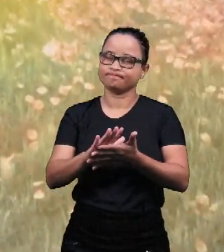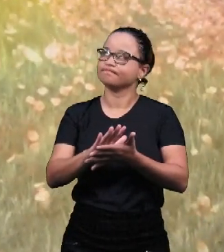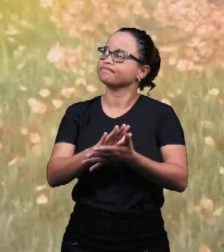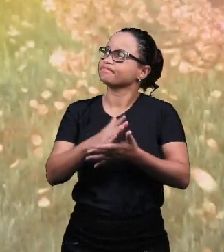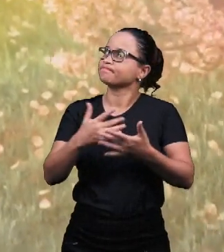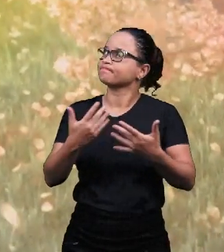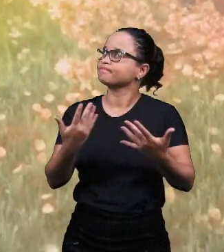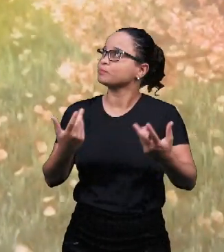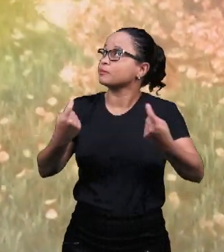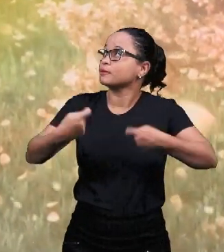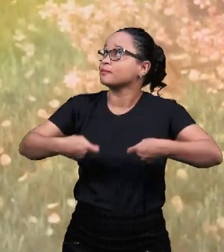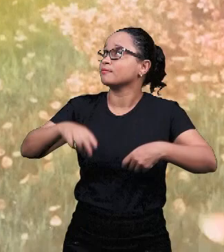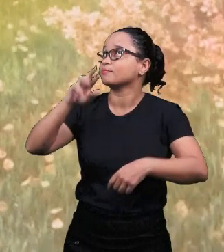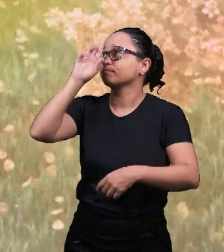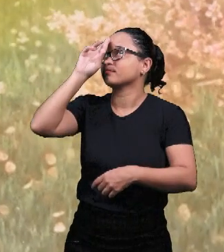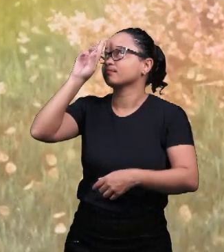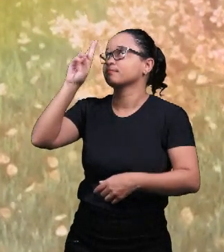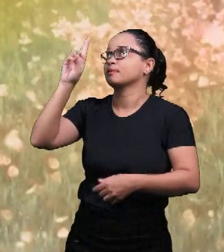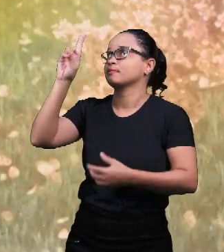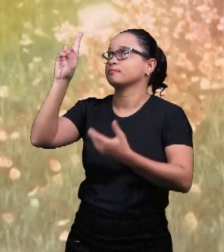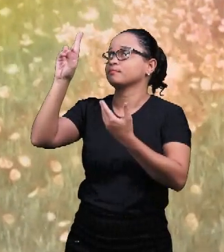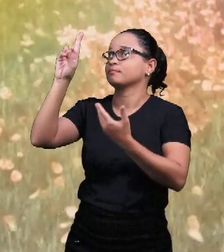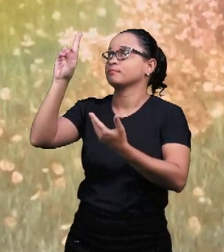ней жизни.